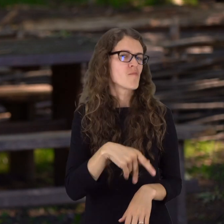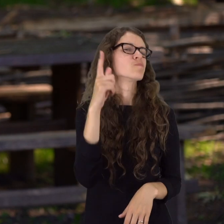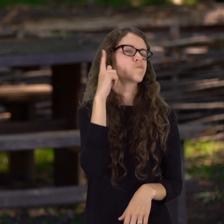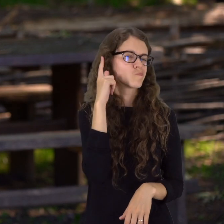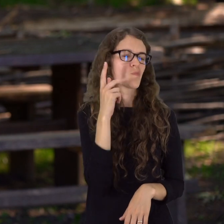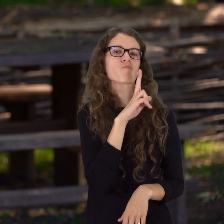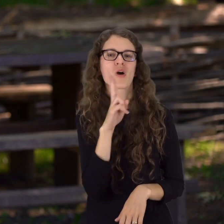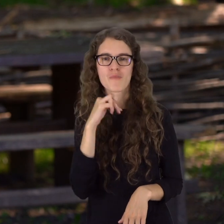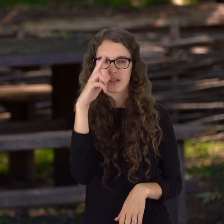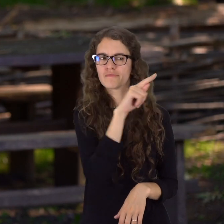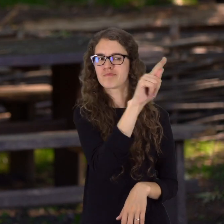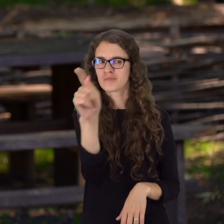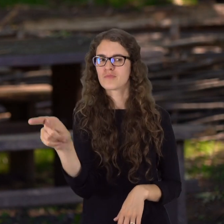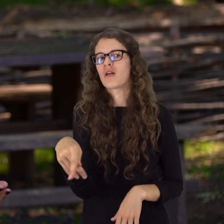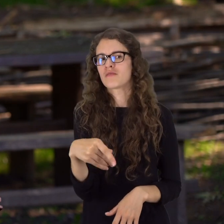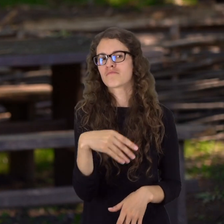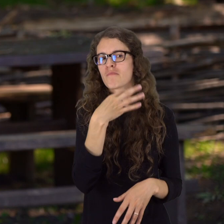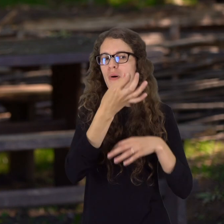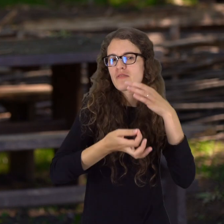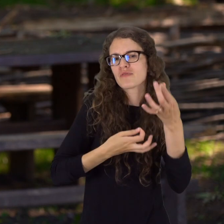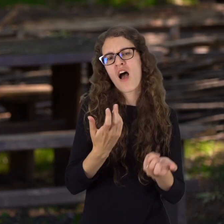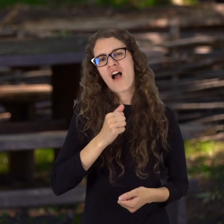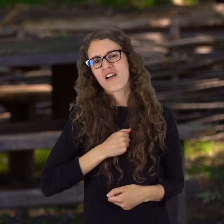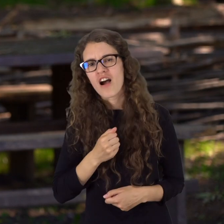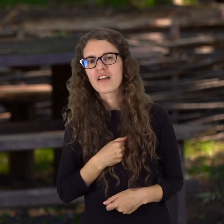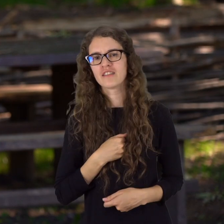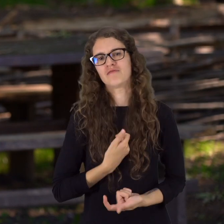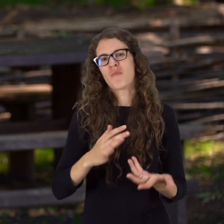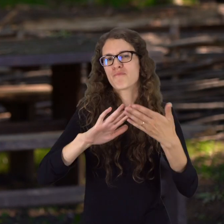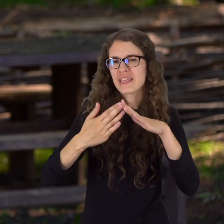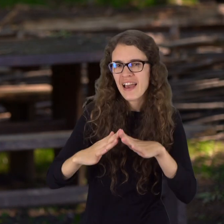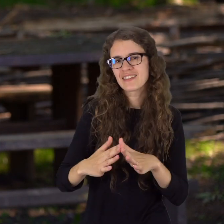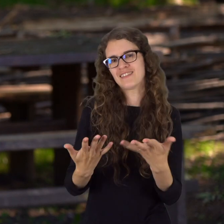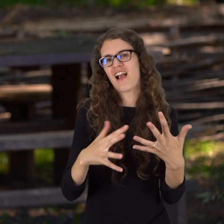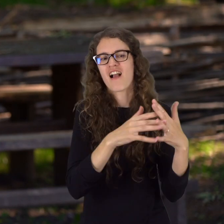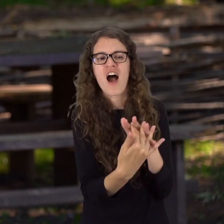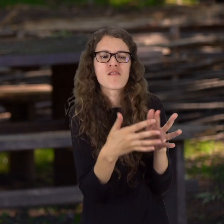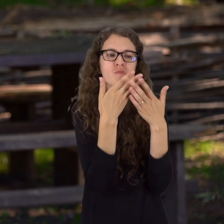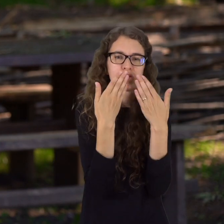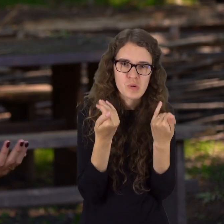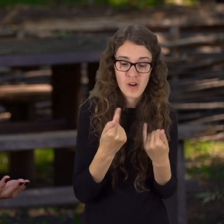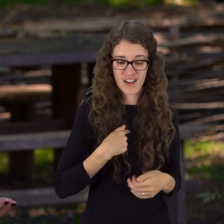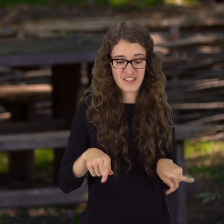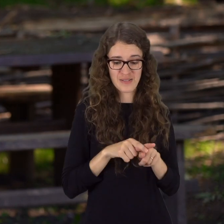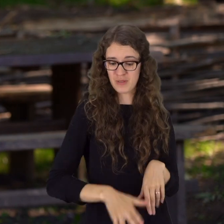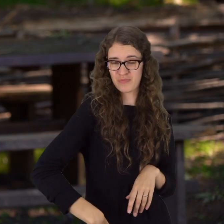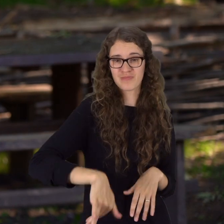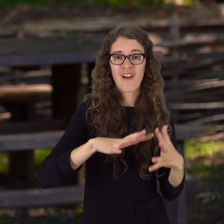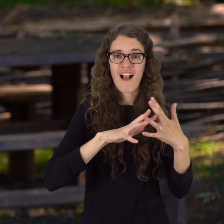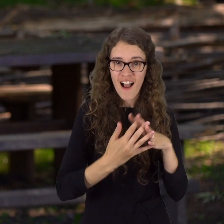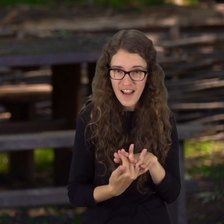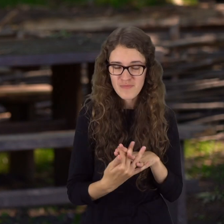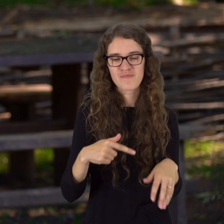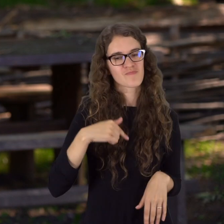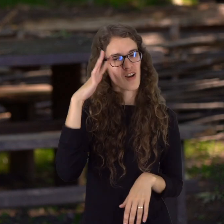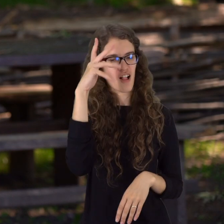vis mažiau vaikų, nes aš dar turėjau tokį džiaugsmą savo vaikystę praleisti kaimo, dabar tikrai vis mažiau vaikų. Tai manau, kad tai yra šauni